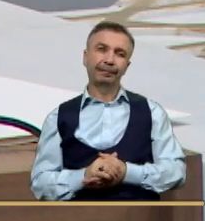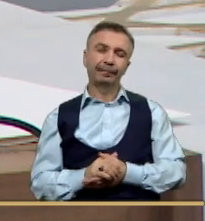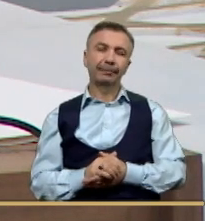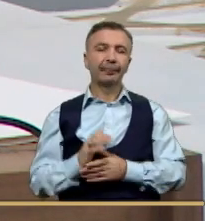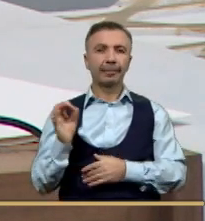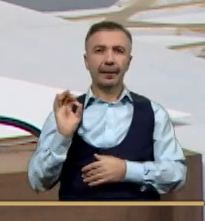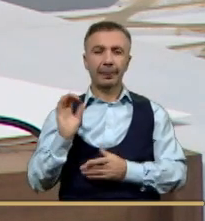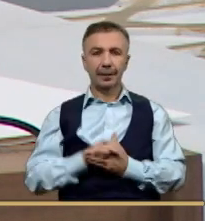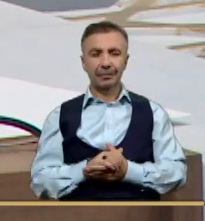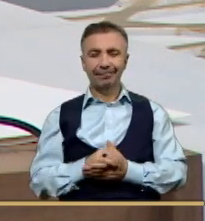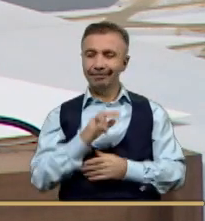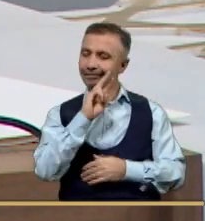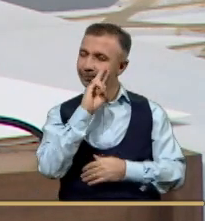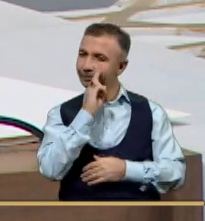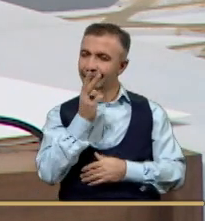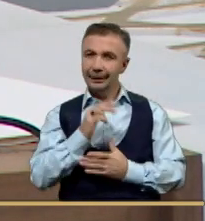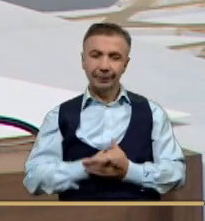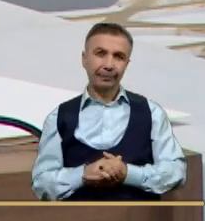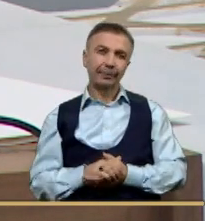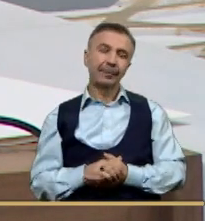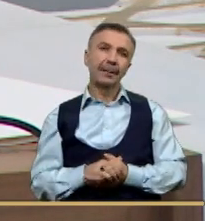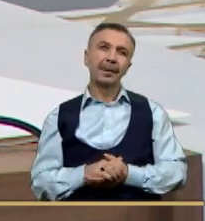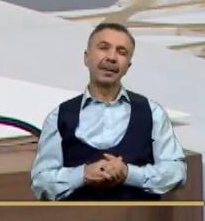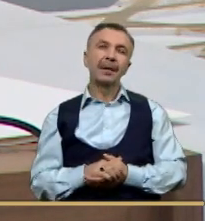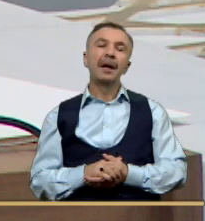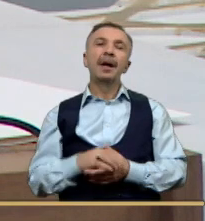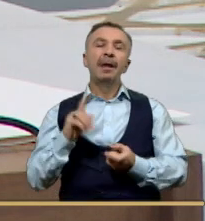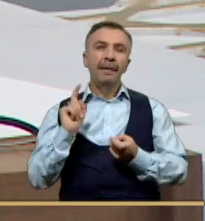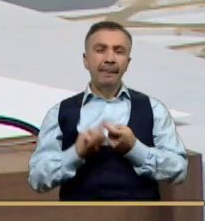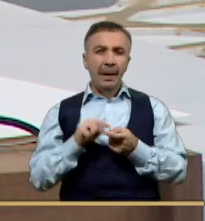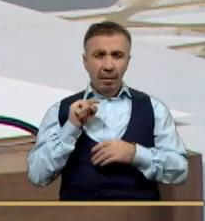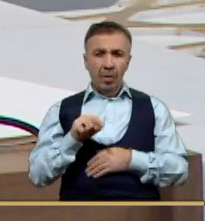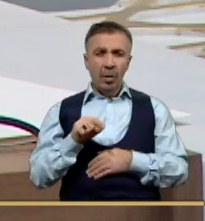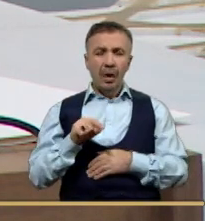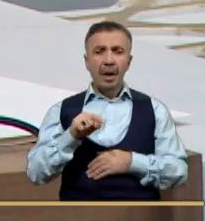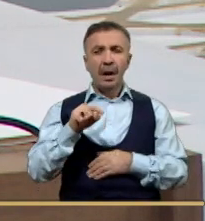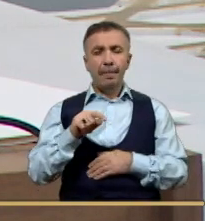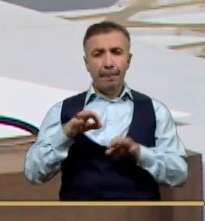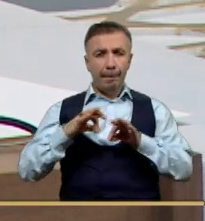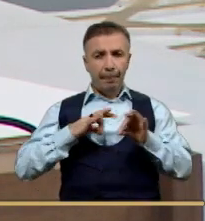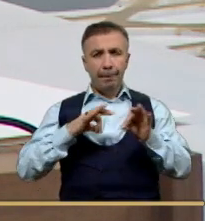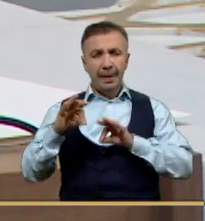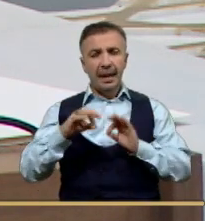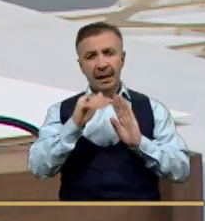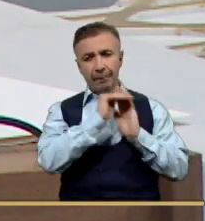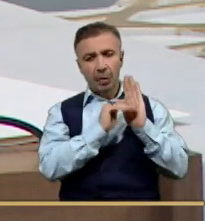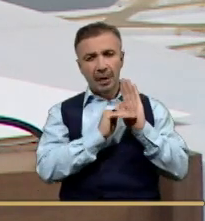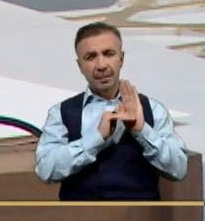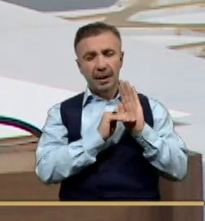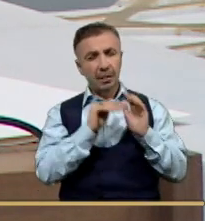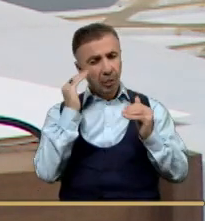Evet, maalesef. Ve bu planı programı da tutuyor.